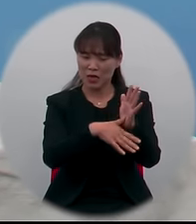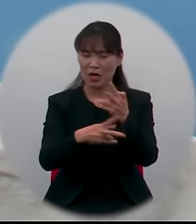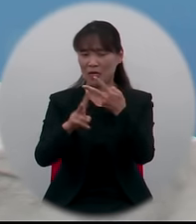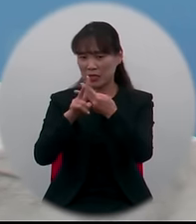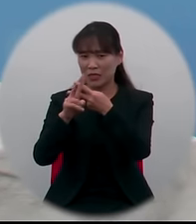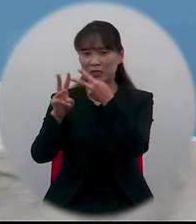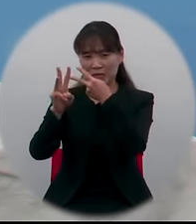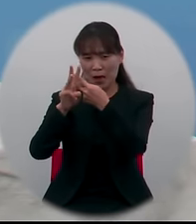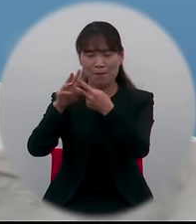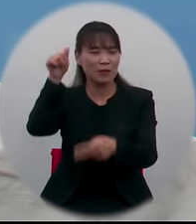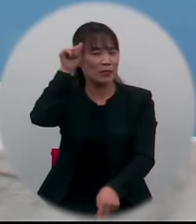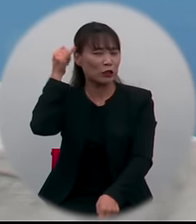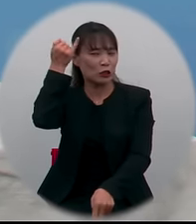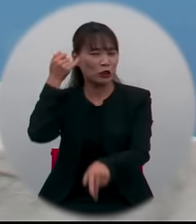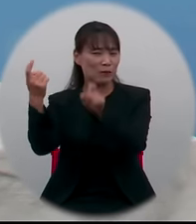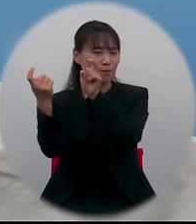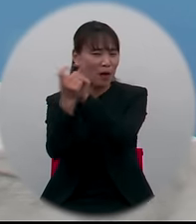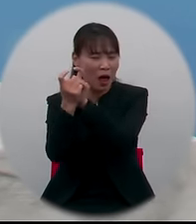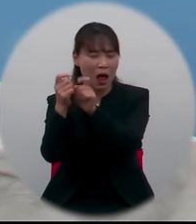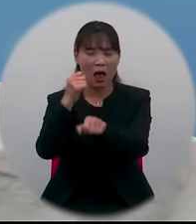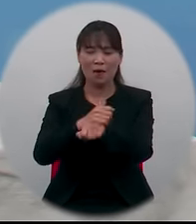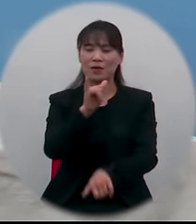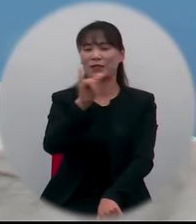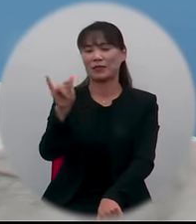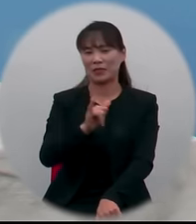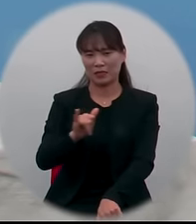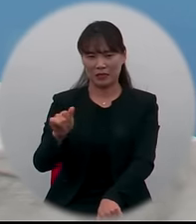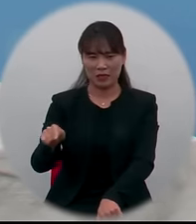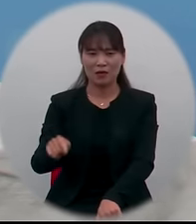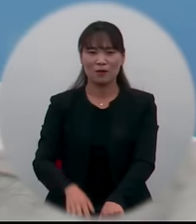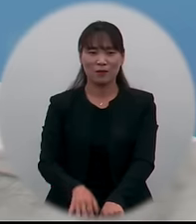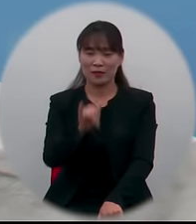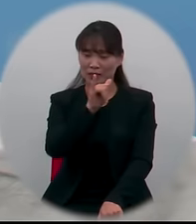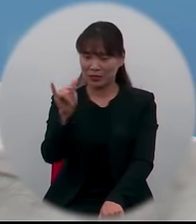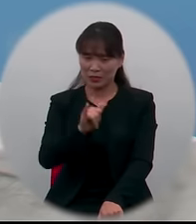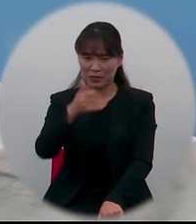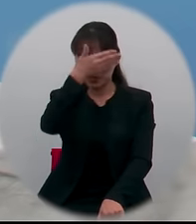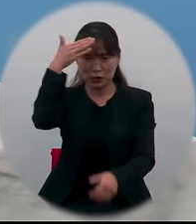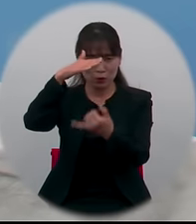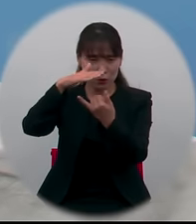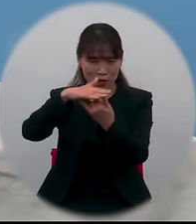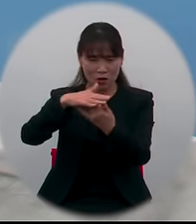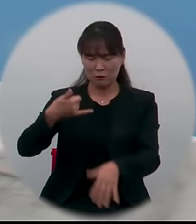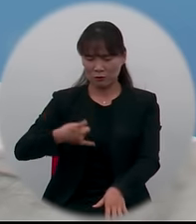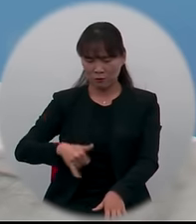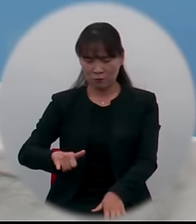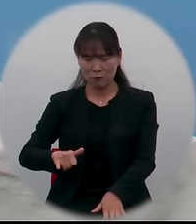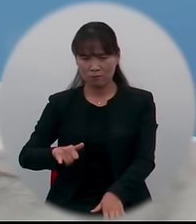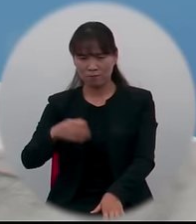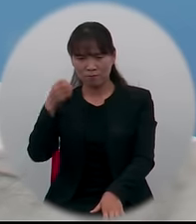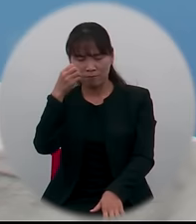중학교 2학년이 되고 사춘기에 직면하면서 Z 세대로 불리우게 됩니다이 Z 세대의 청소년 자녀들은